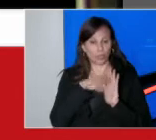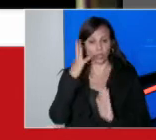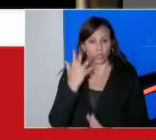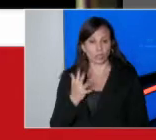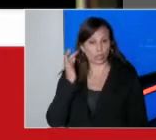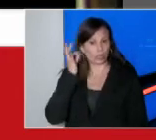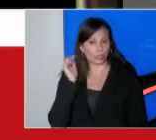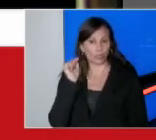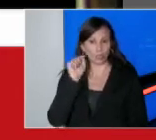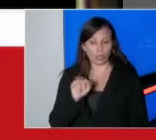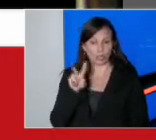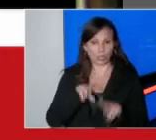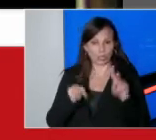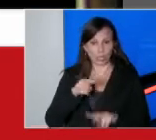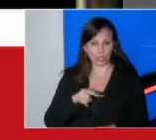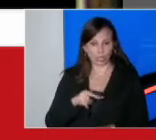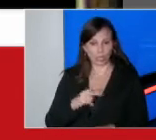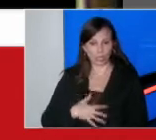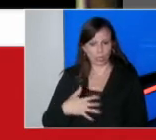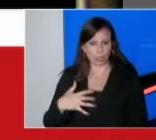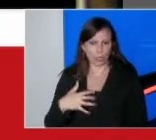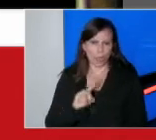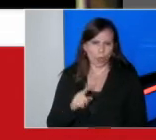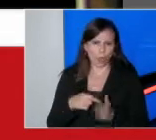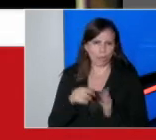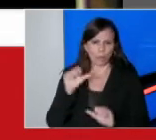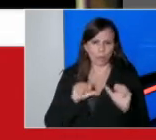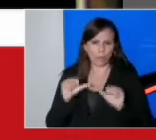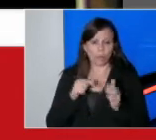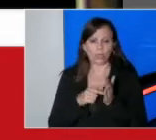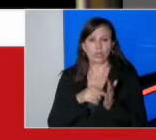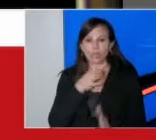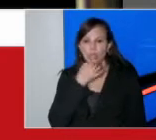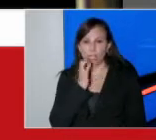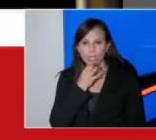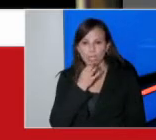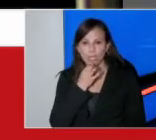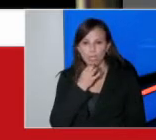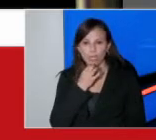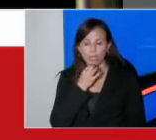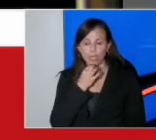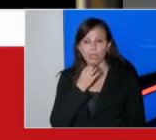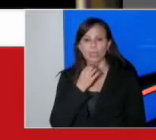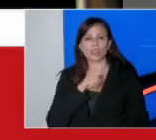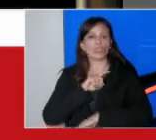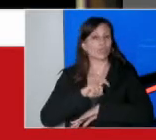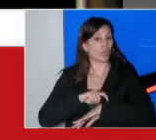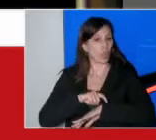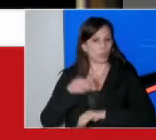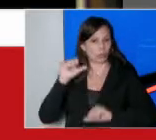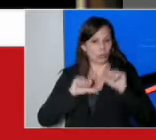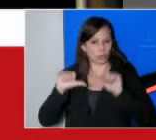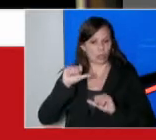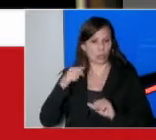מגיעות לטיפולי פוריות לא בגלל אלמנטים ביולוגיים, אלא מפאת גיל ומה שנקרא שעון ביולוגי, אז